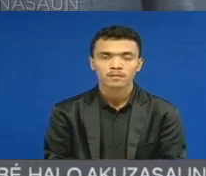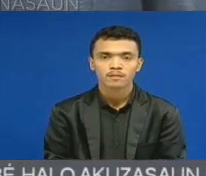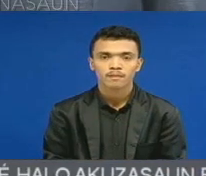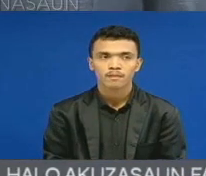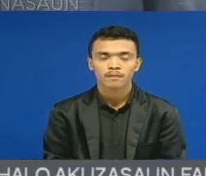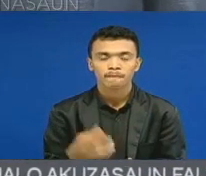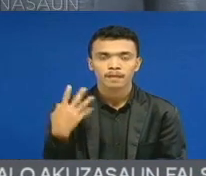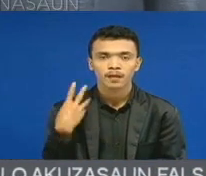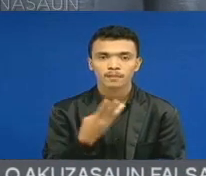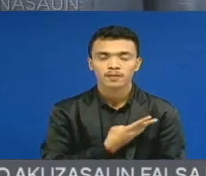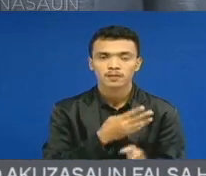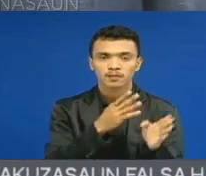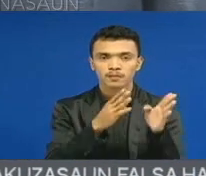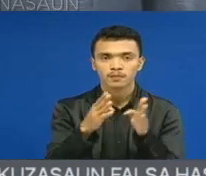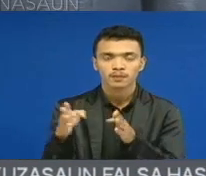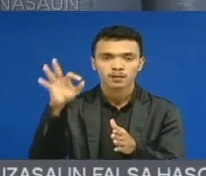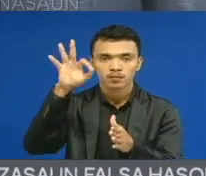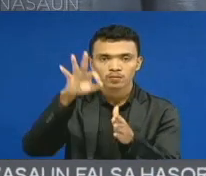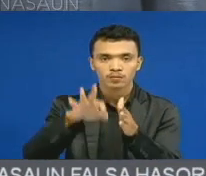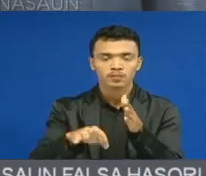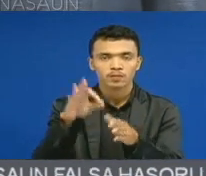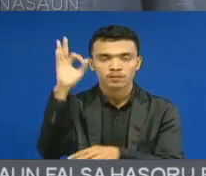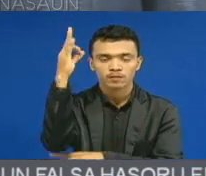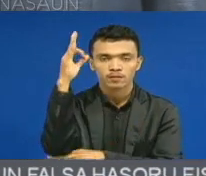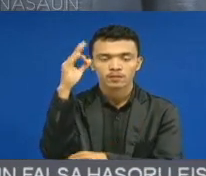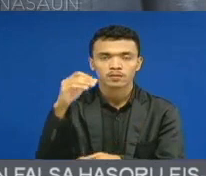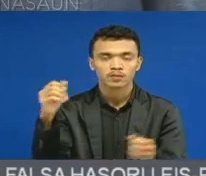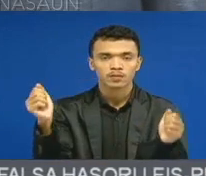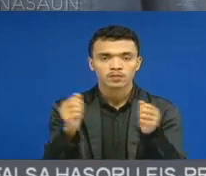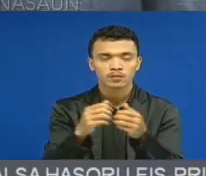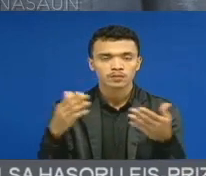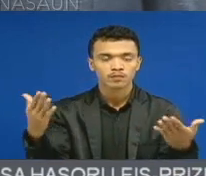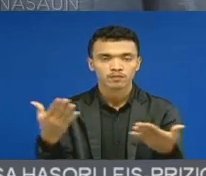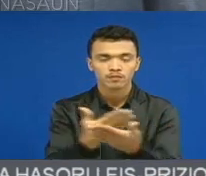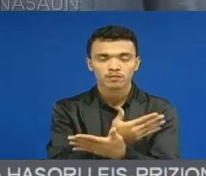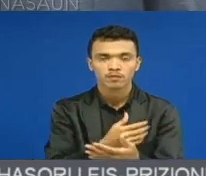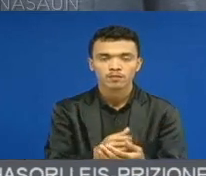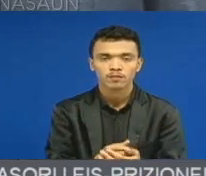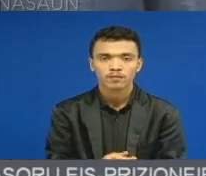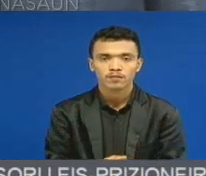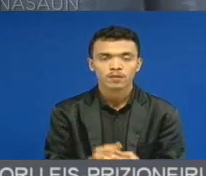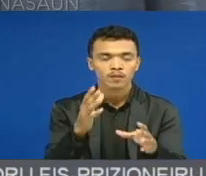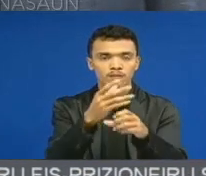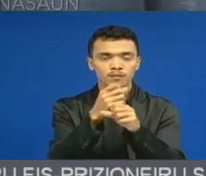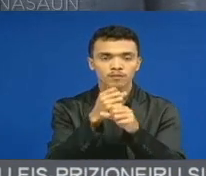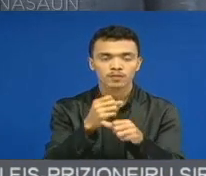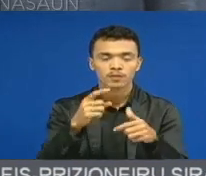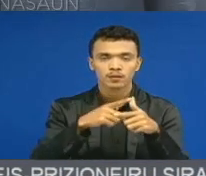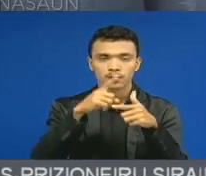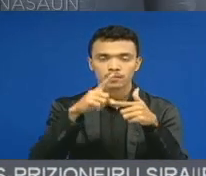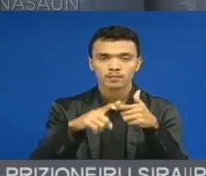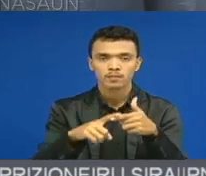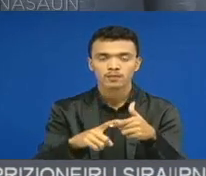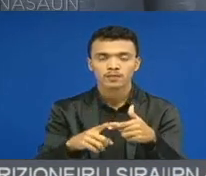sudah itu kami akan melakukan penanaman dengan cara yang modern dan panen pasca produksi dengan cara yang